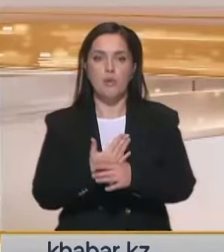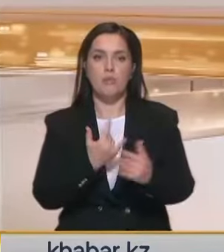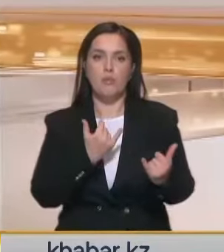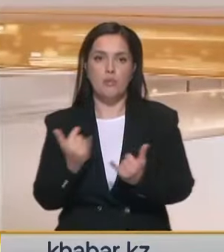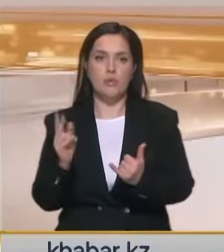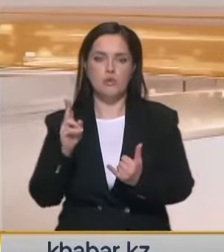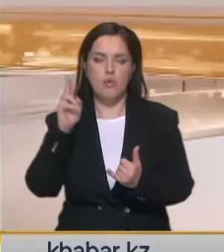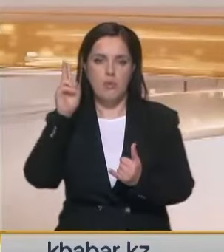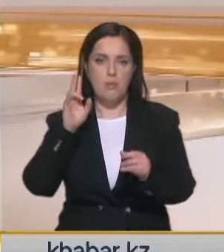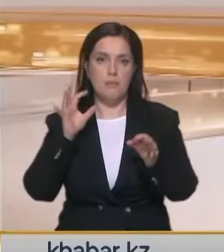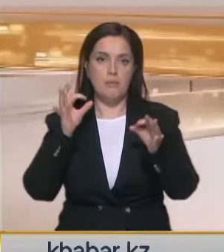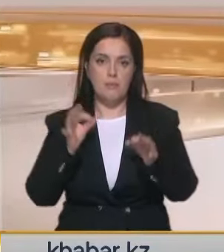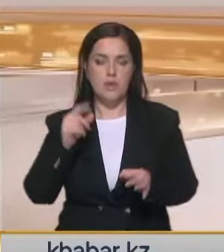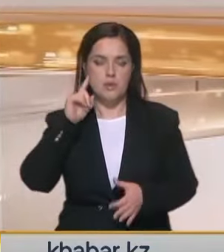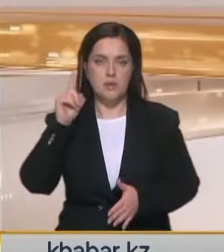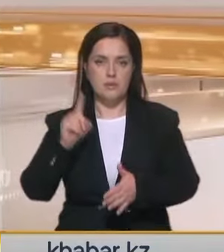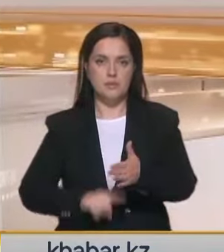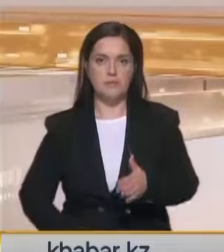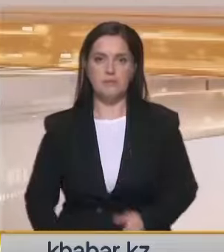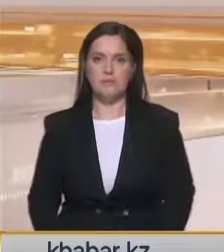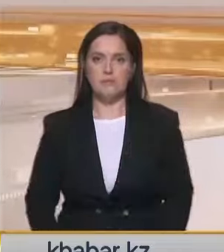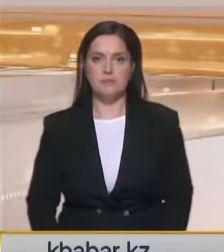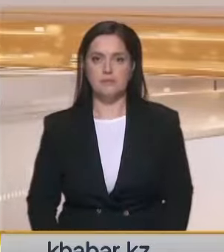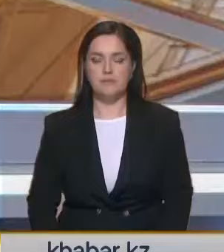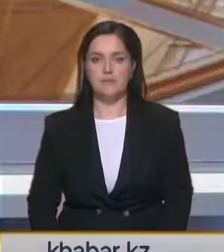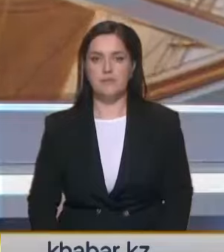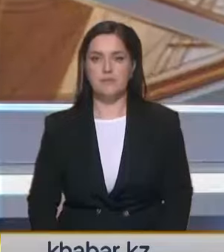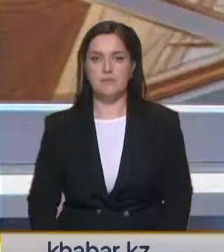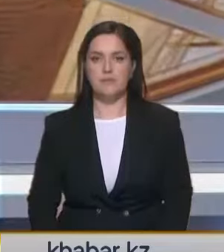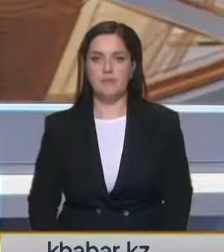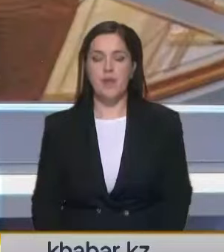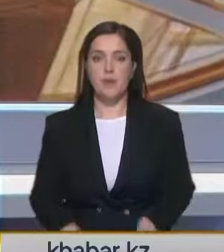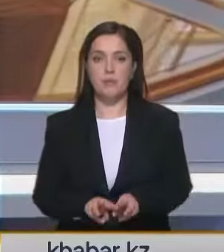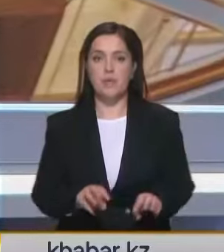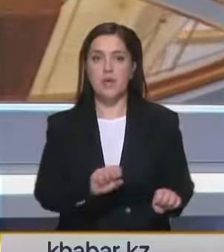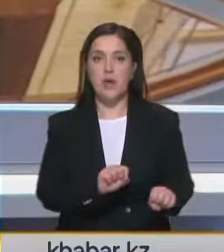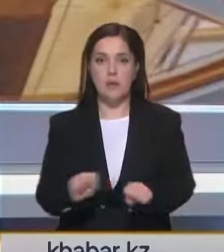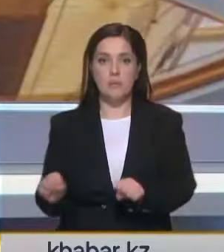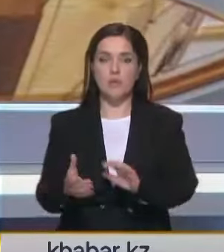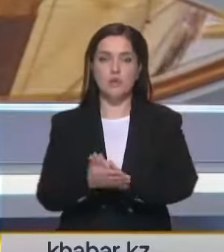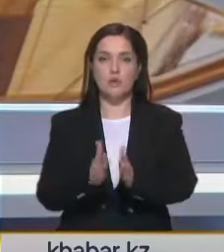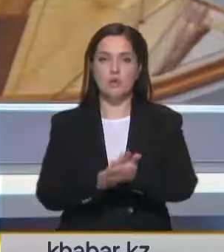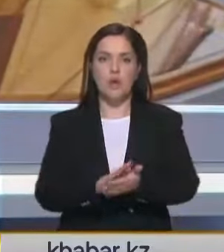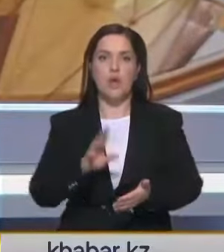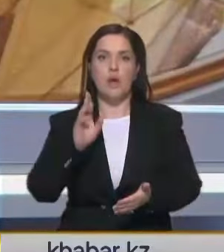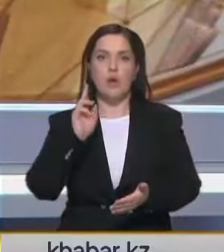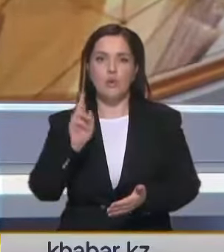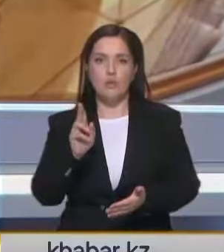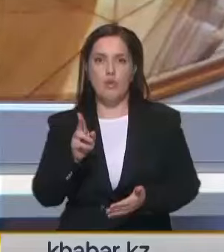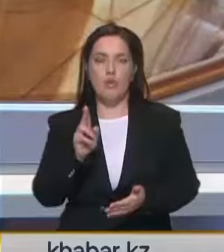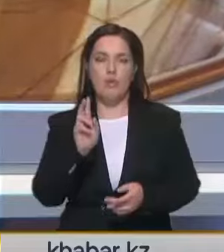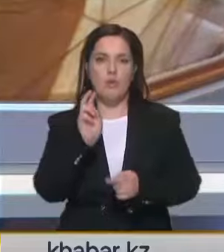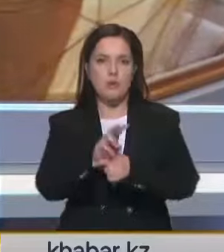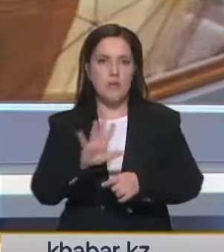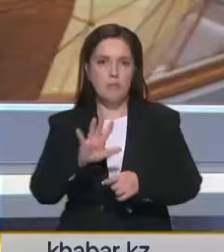с проверенными и надежными партнерами. В Министерстве обороны объяснили ситуацию с уклонистами. Осенний призыв